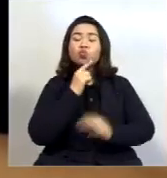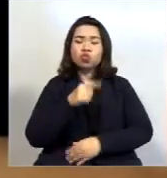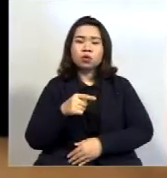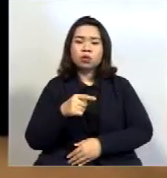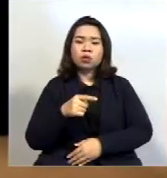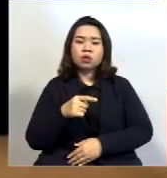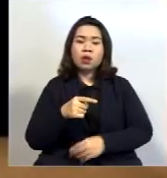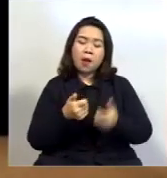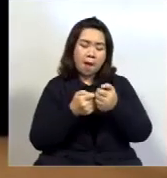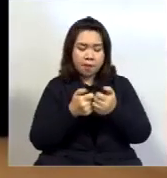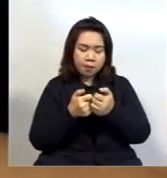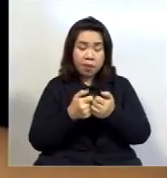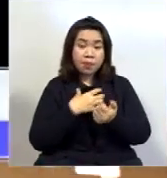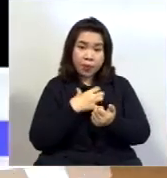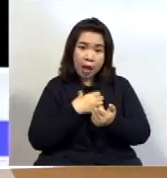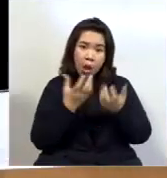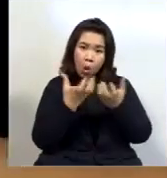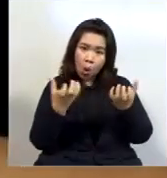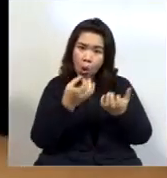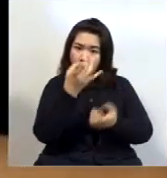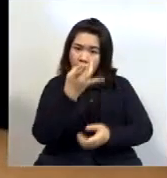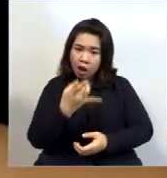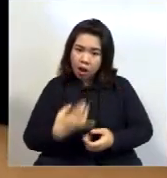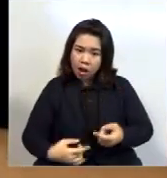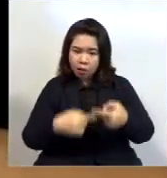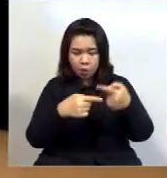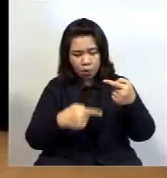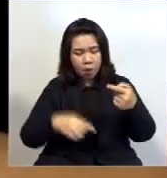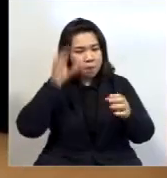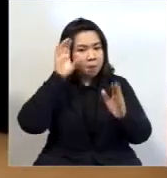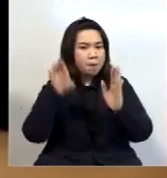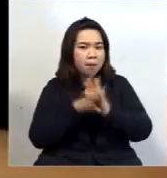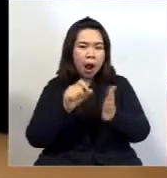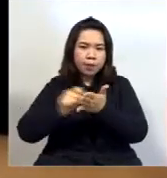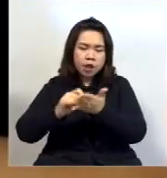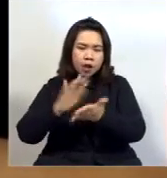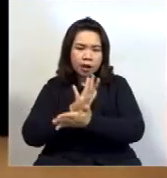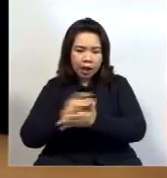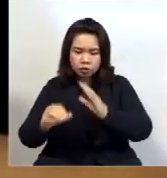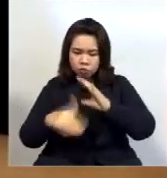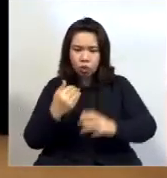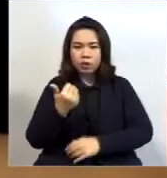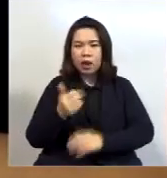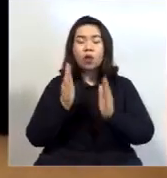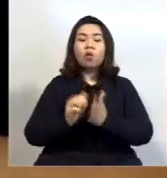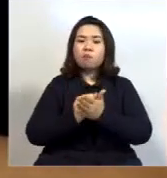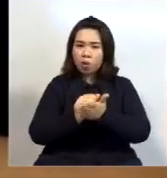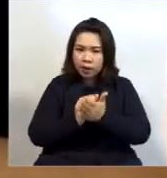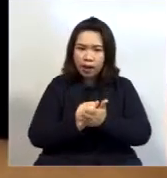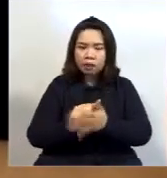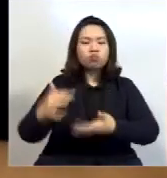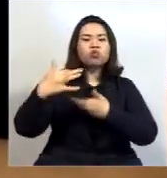ถพิมพ์ไลน์มาเลยว่าต้องการของดังต่อไปนี้จะส่งรูปจะเขียนจะอะไรได้หมดนะคะเราก็จะมีคนเซอร์วิสแล้วเราก็เดลิ